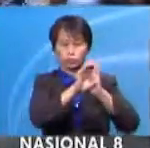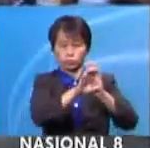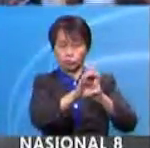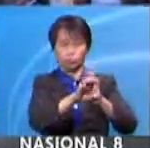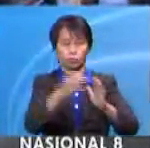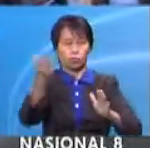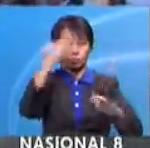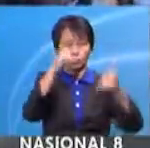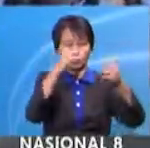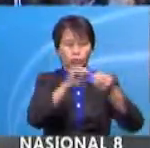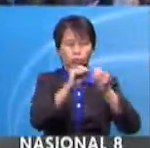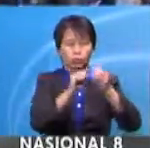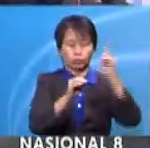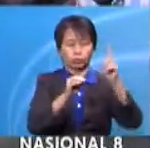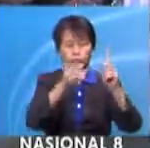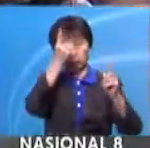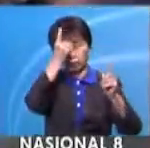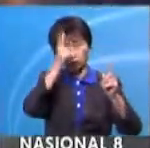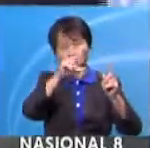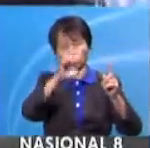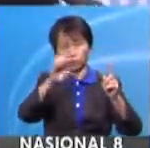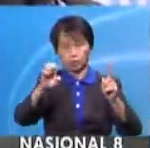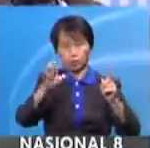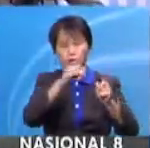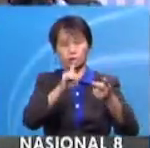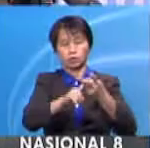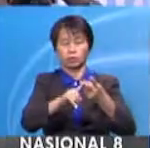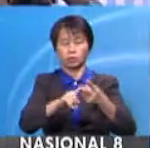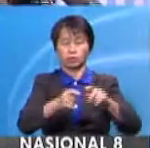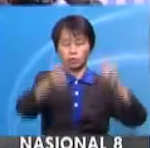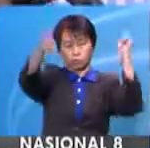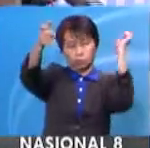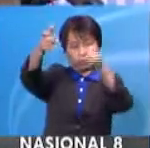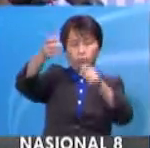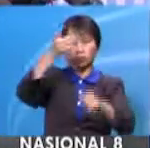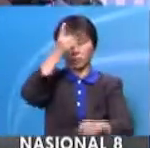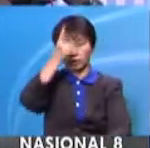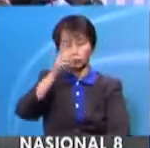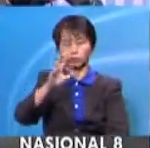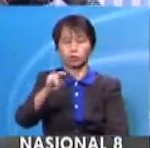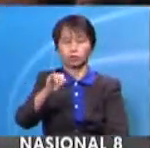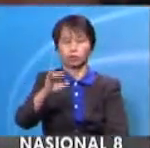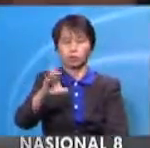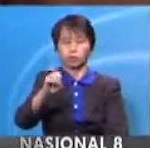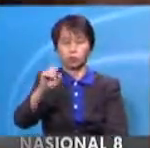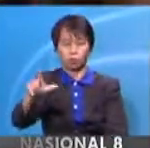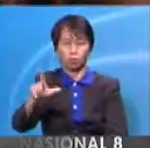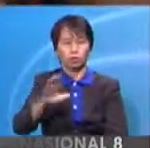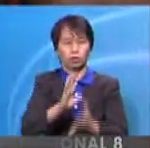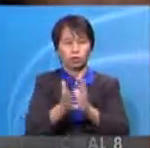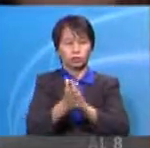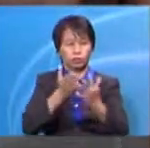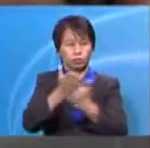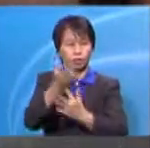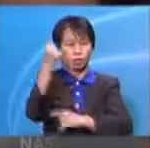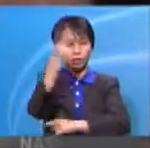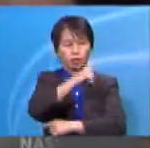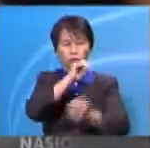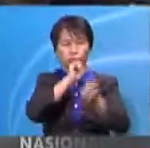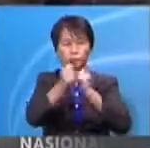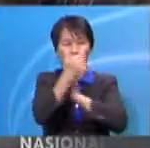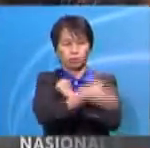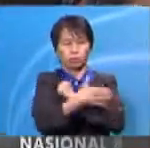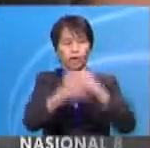bekas pemain nomor satu dunia Datuk Lee Chong Wei dan ratus kuas negara Dato nicoland debit justru melalui hari sukan negara